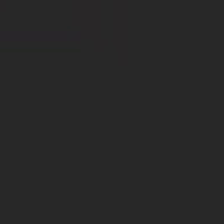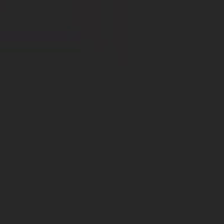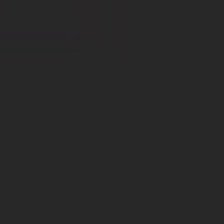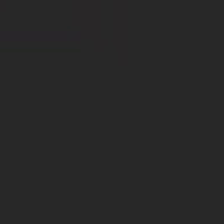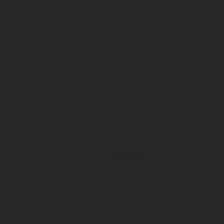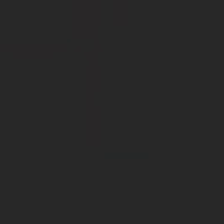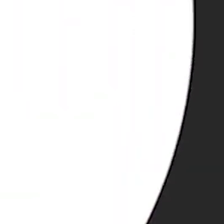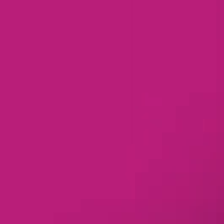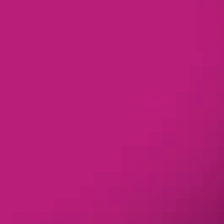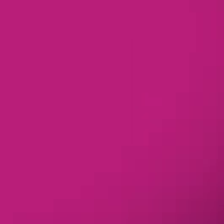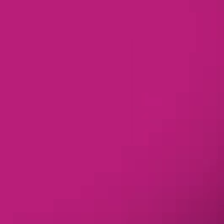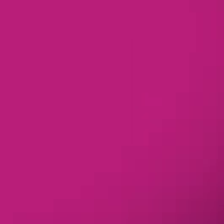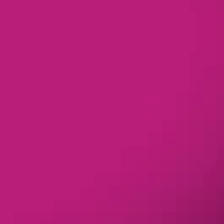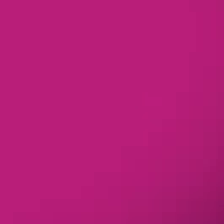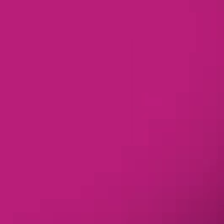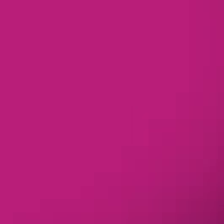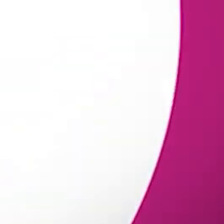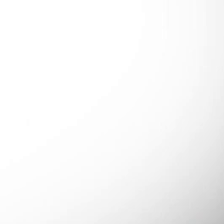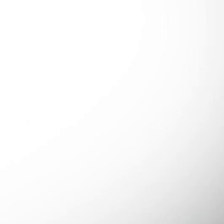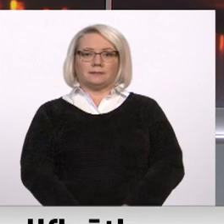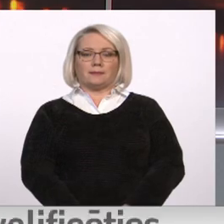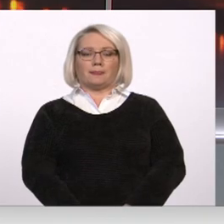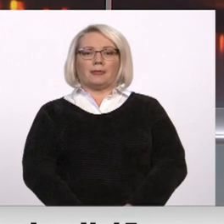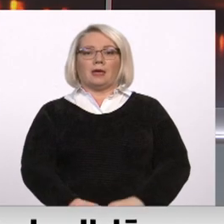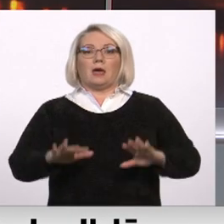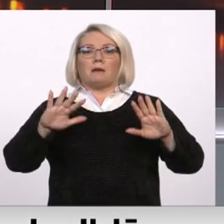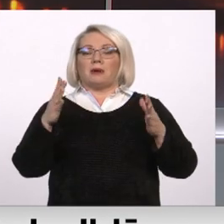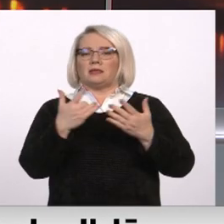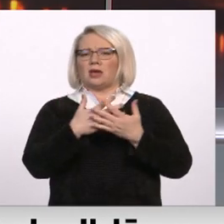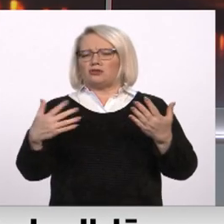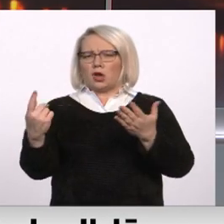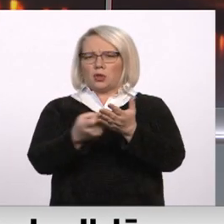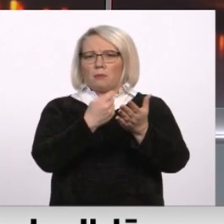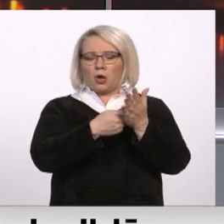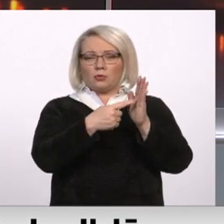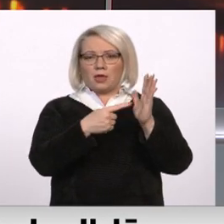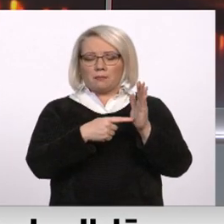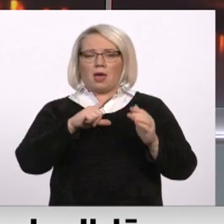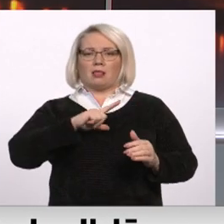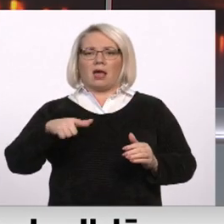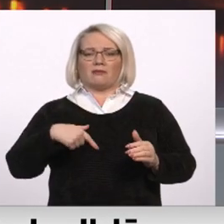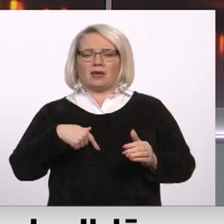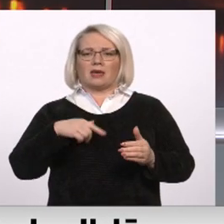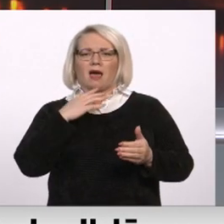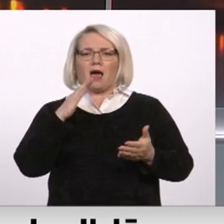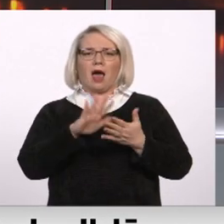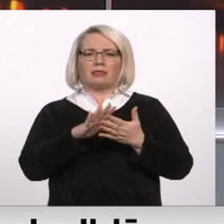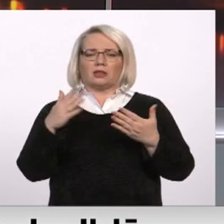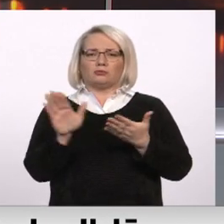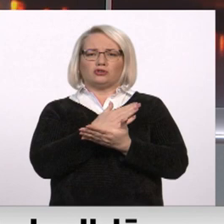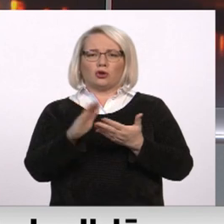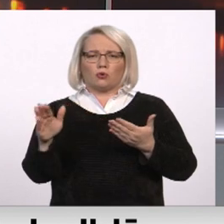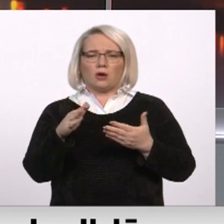Re! Viss ēters ir te! Pēc dažādu aptauju datiem Latvijā atkritumus šķiro 60 līdz